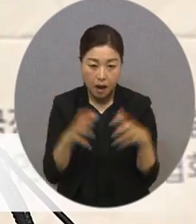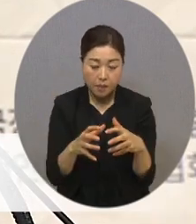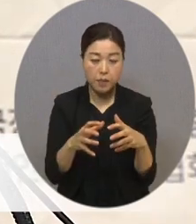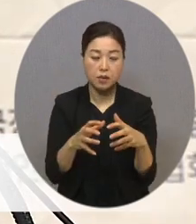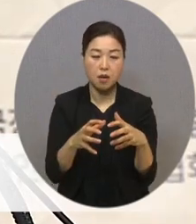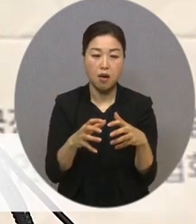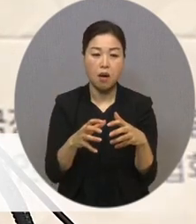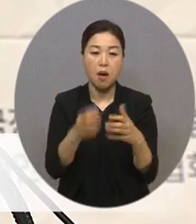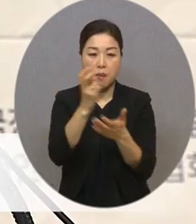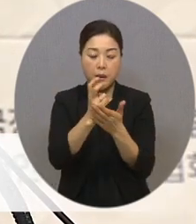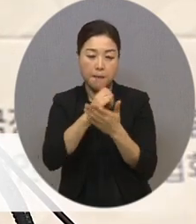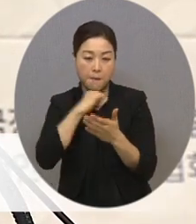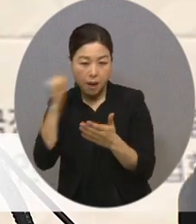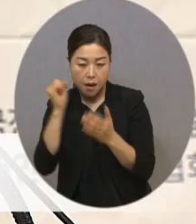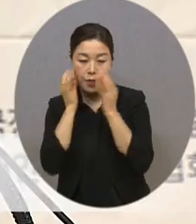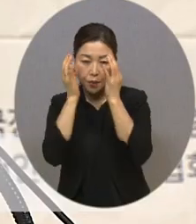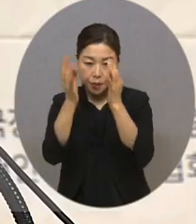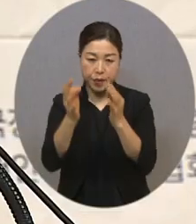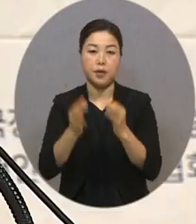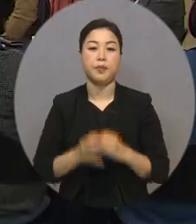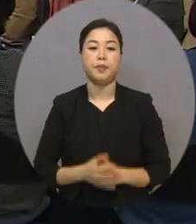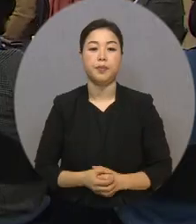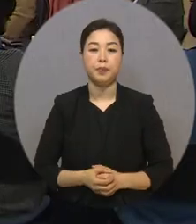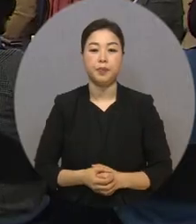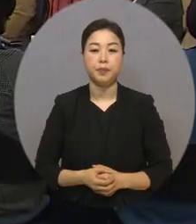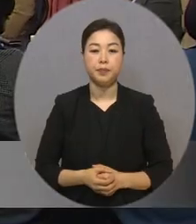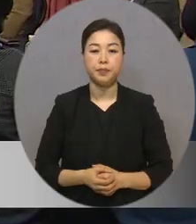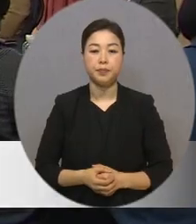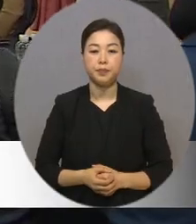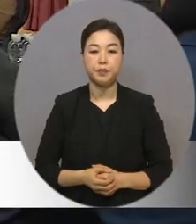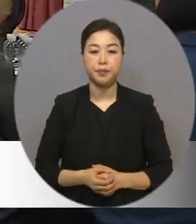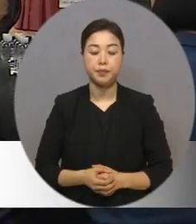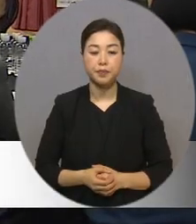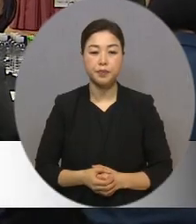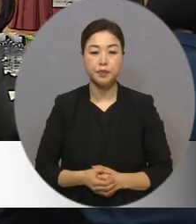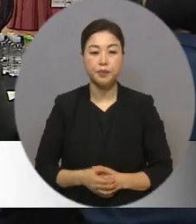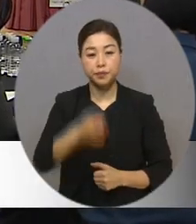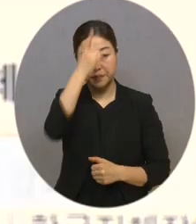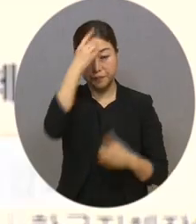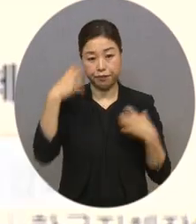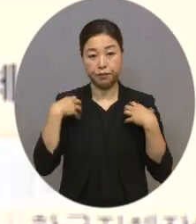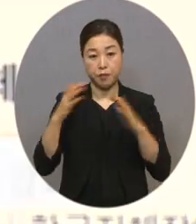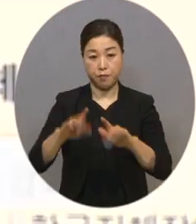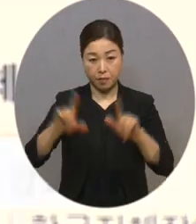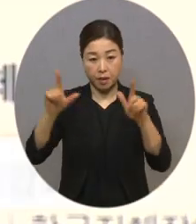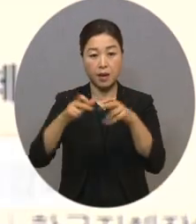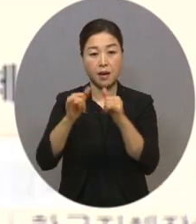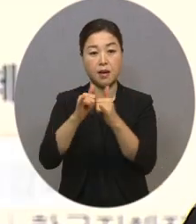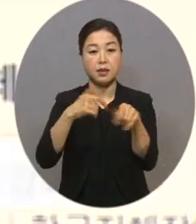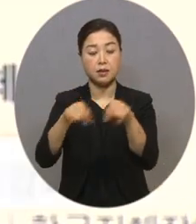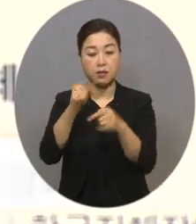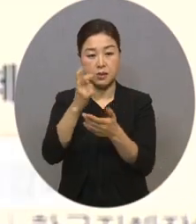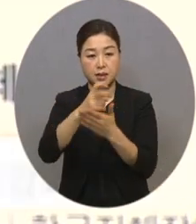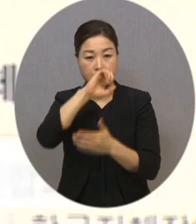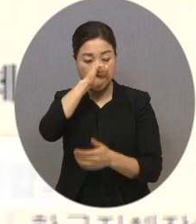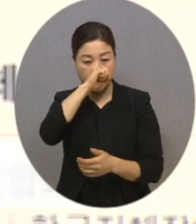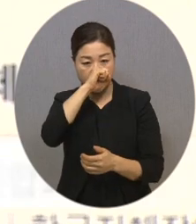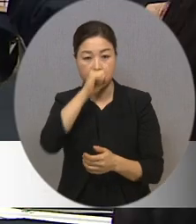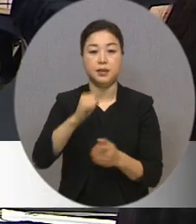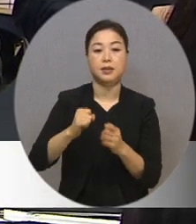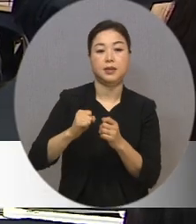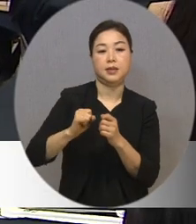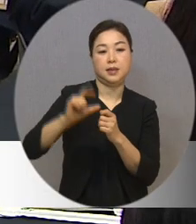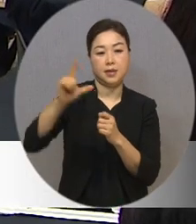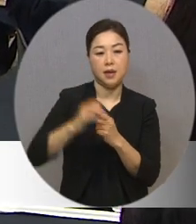수 있도록 노력을 해보겠습니다. 아울러 정부는 금년 장애인 정책 예산이 늘었다며